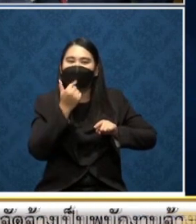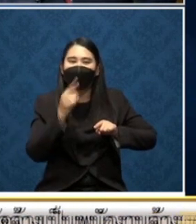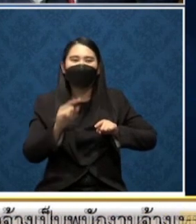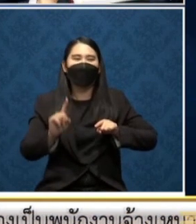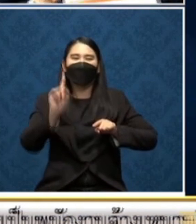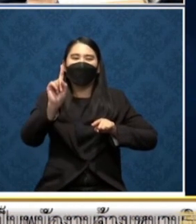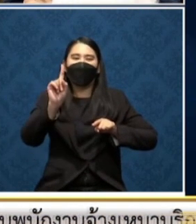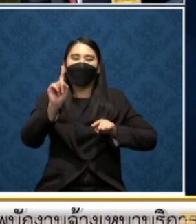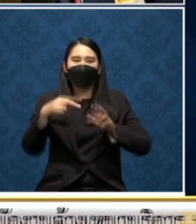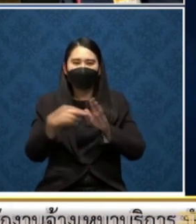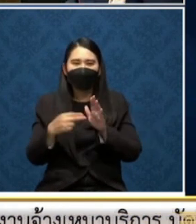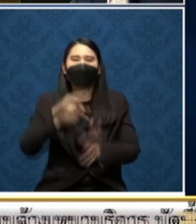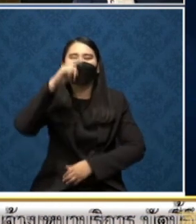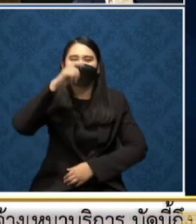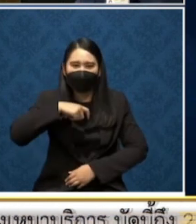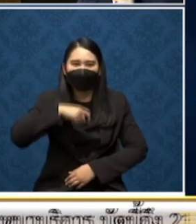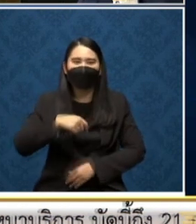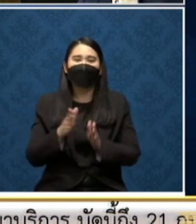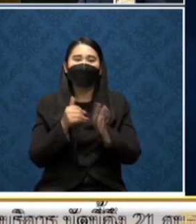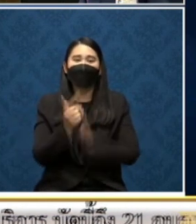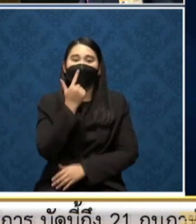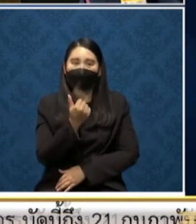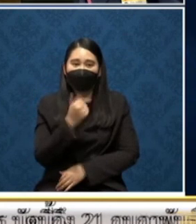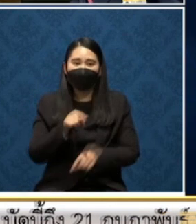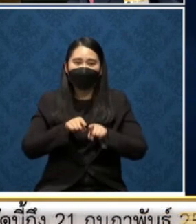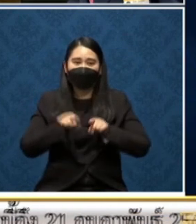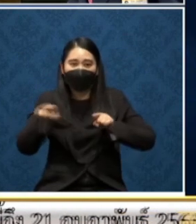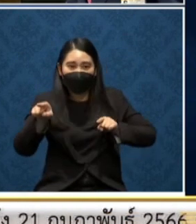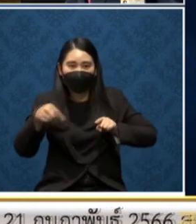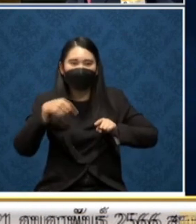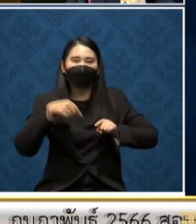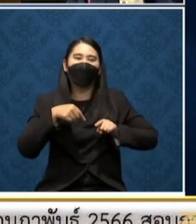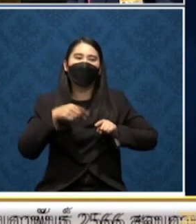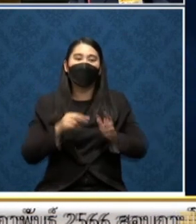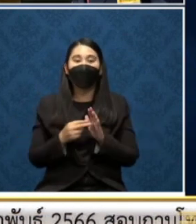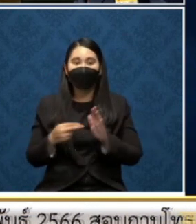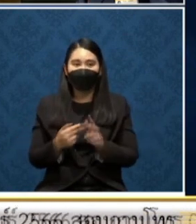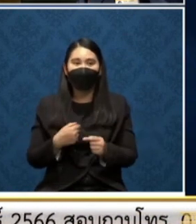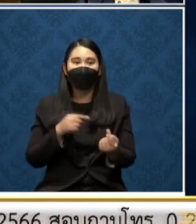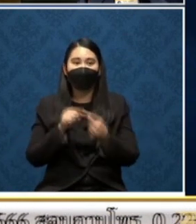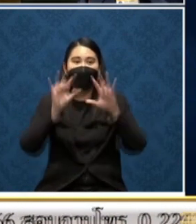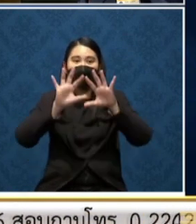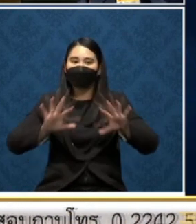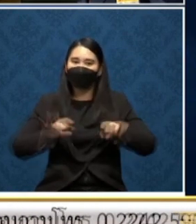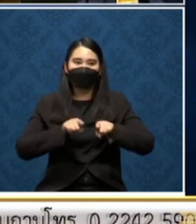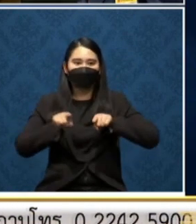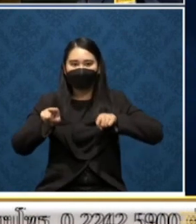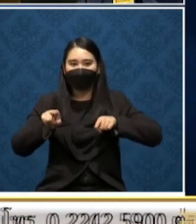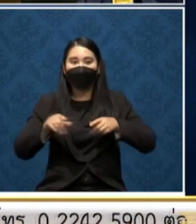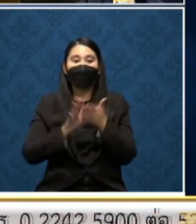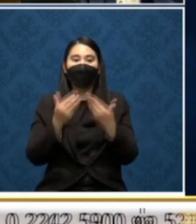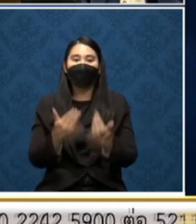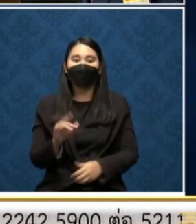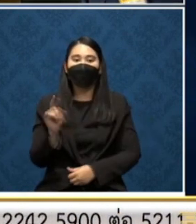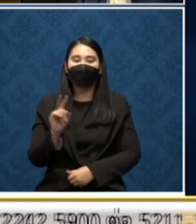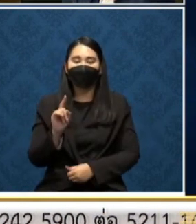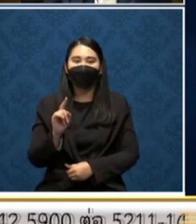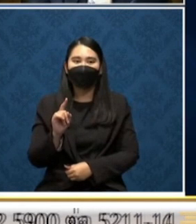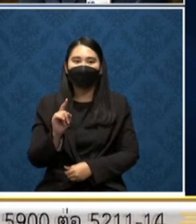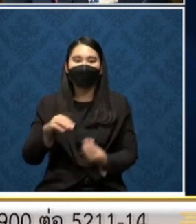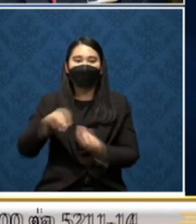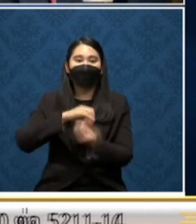ทรงจำสมองนะระบบประสาทเดี๋ยวผมจะเล่าให้ฟังว่ามันมีอะไรบ้างหากคุณผู้ชมสนใจนะฮะและก็รายได้แน่นอนครับเหมือนเดิมครับส่วนหนึ่งส